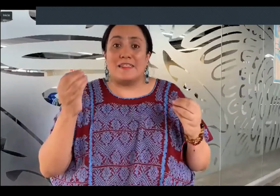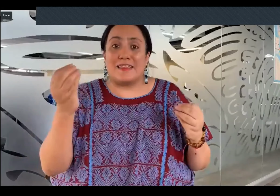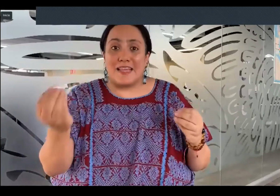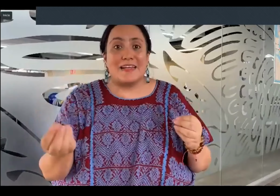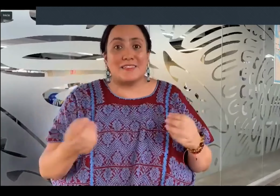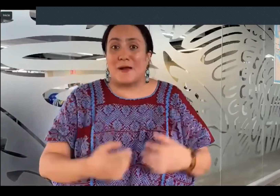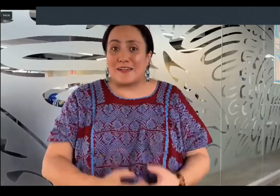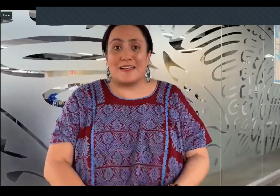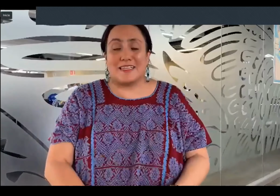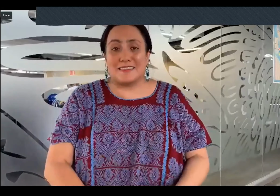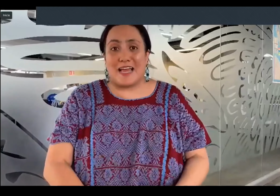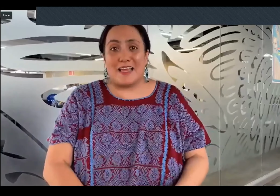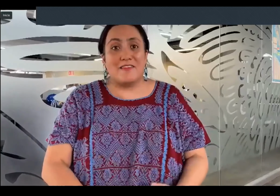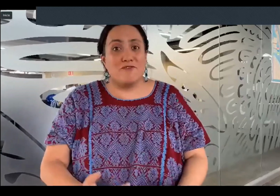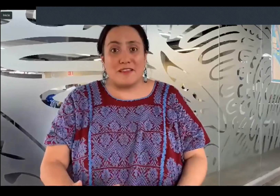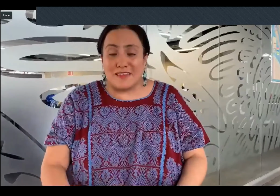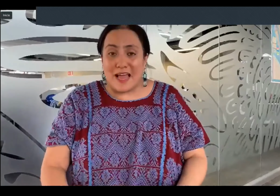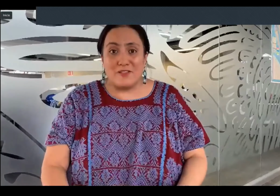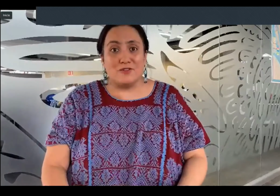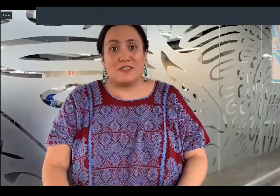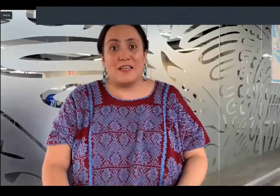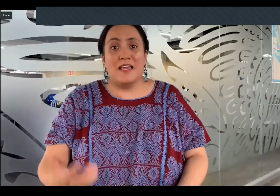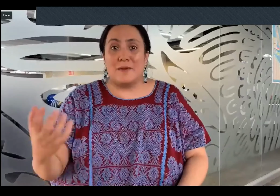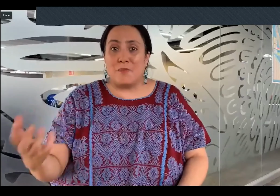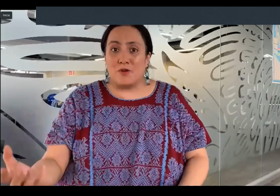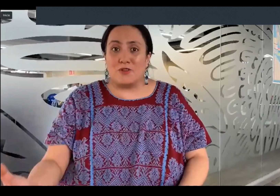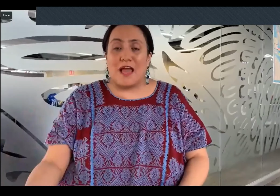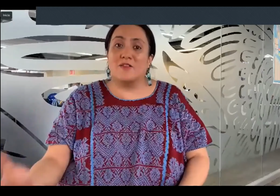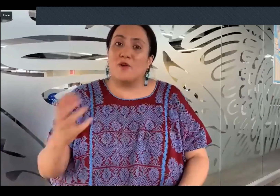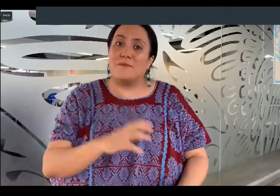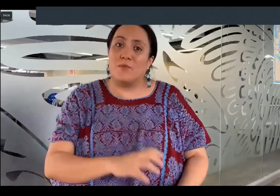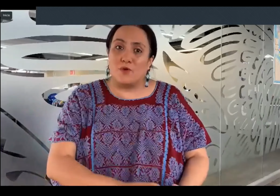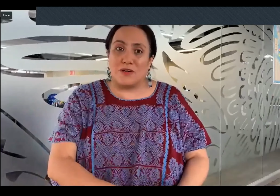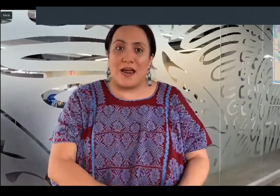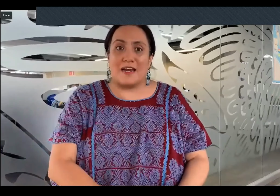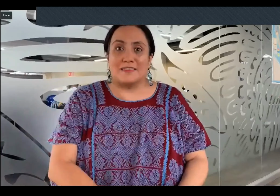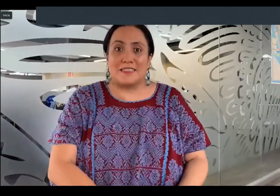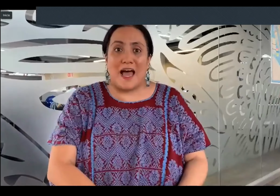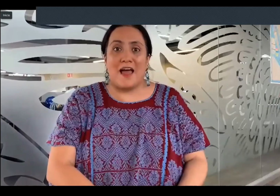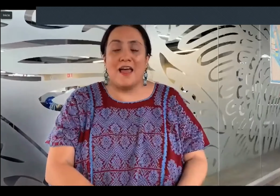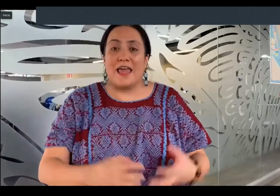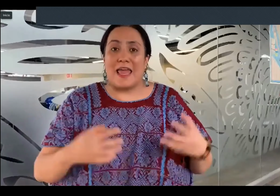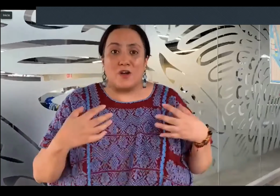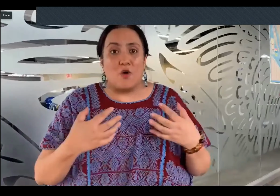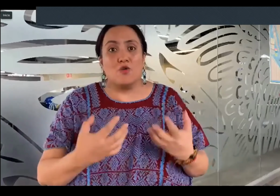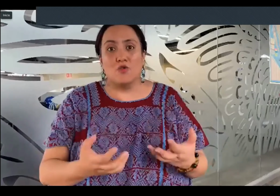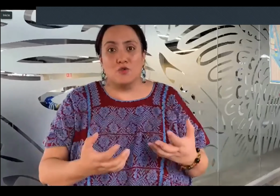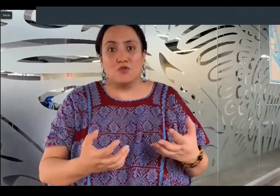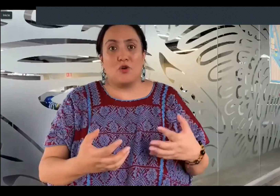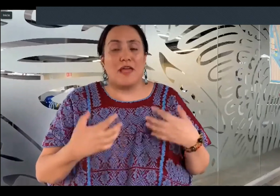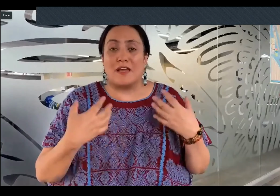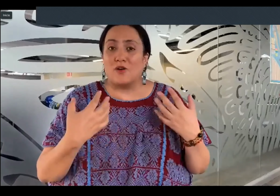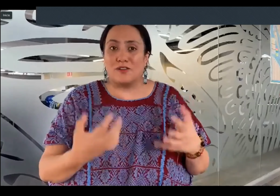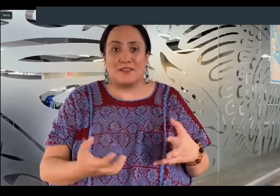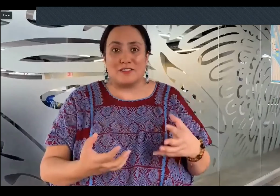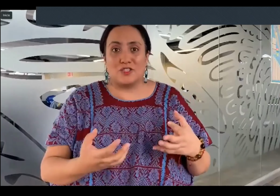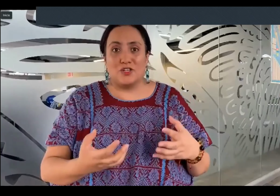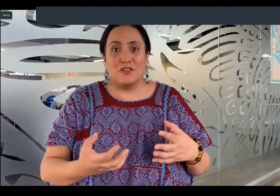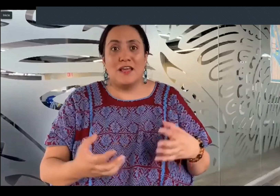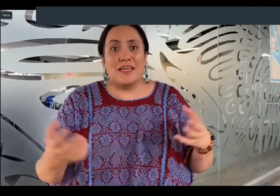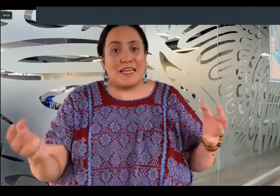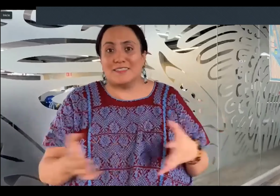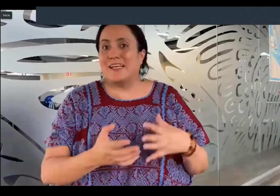Et un changement. Il faut comprendre les barrières que les personnes sont confrontées. Il faut les